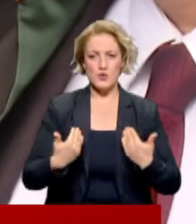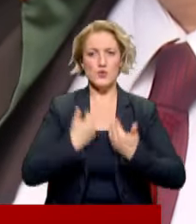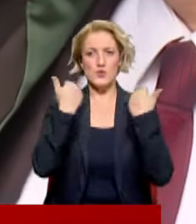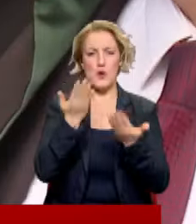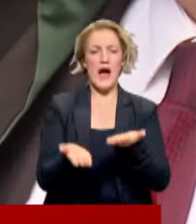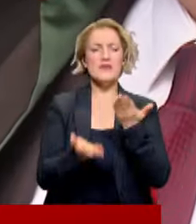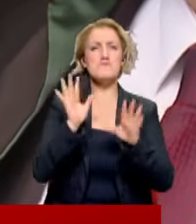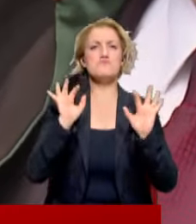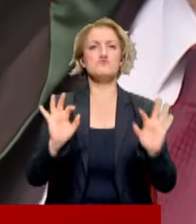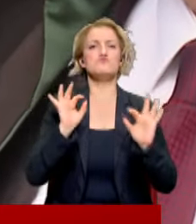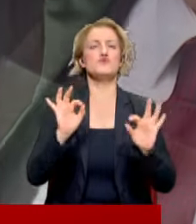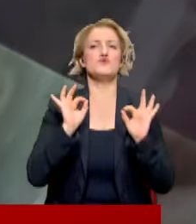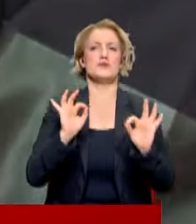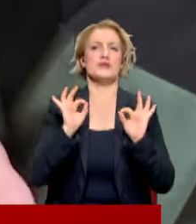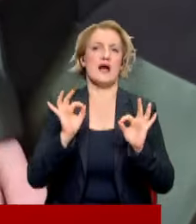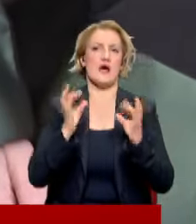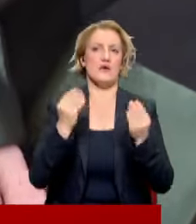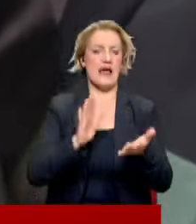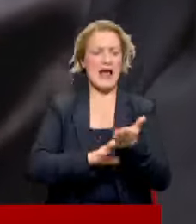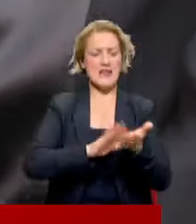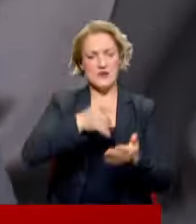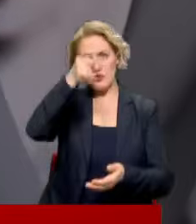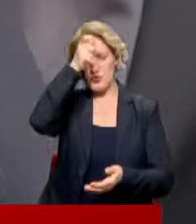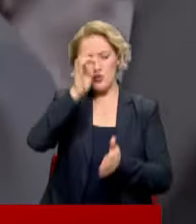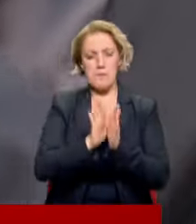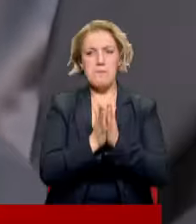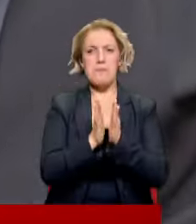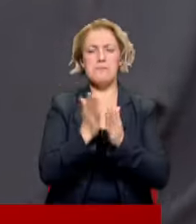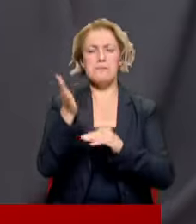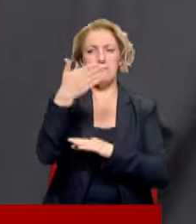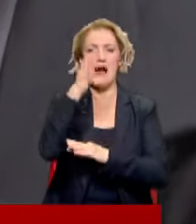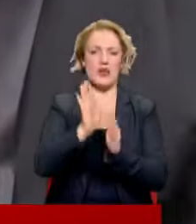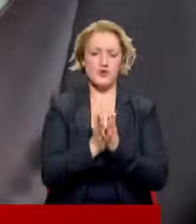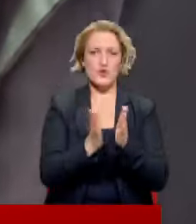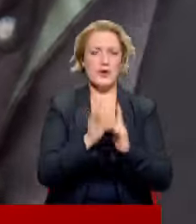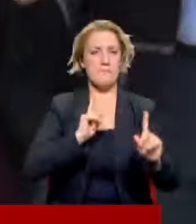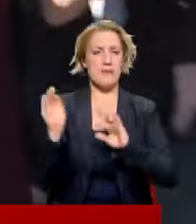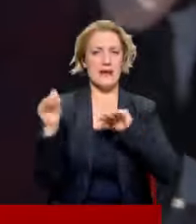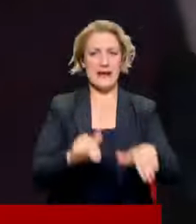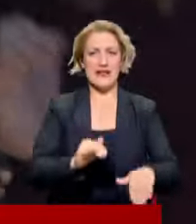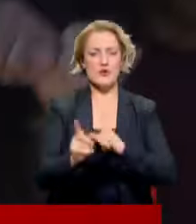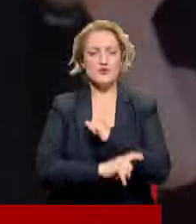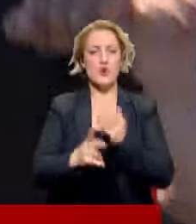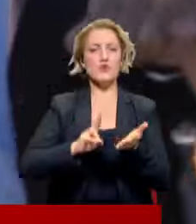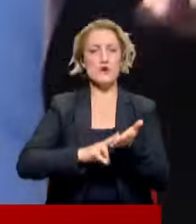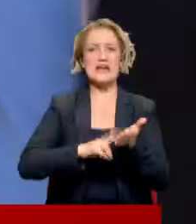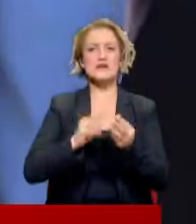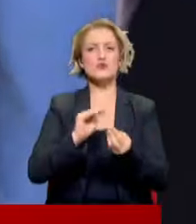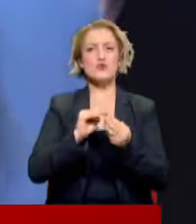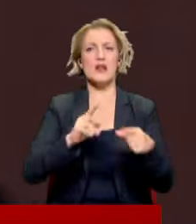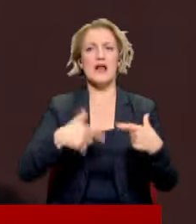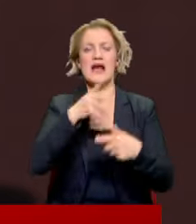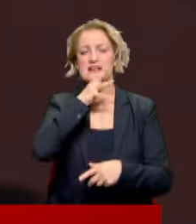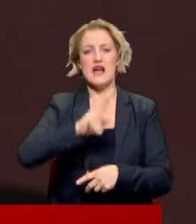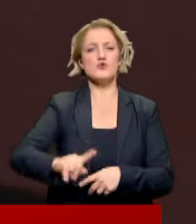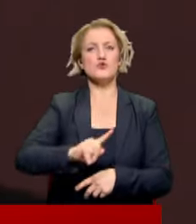adalet muhakkak yerini bulacak. Elinde Türk bayraklı dosyayla geldi adliyeye. Terör örgütü üyeliği suçlamasıyla tutuklanan Esenyurt